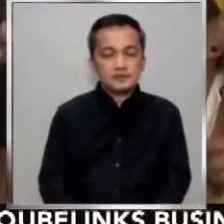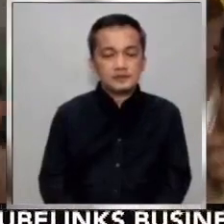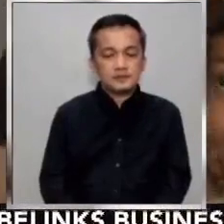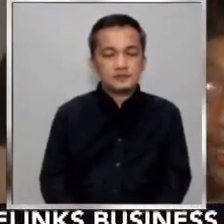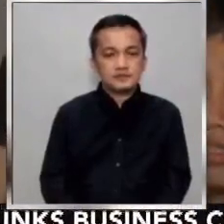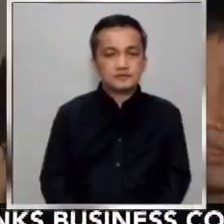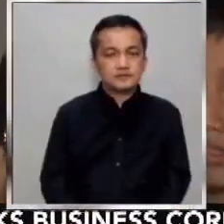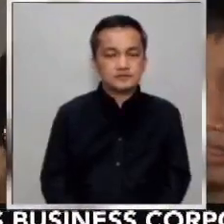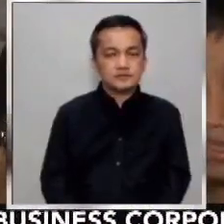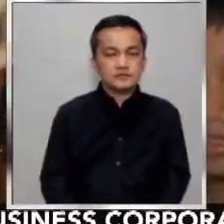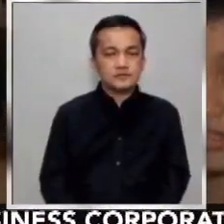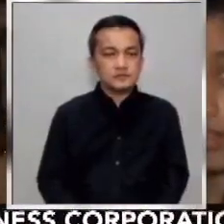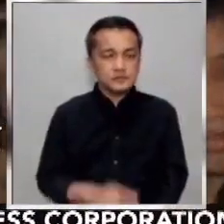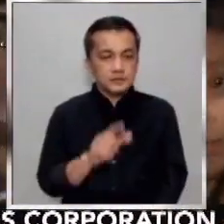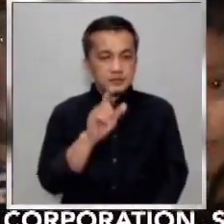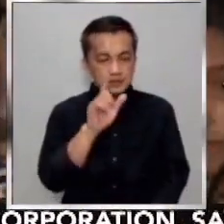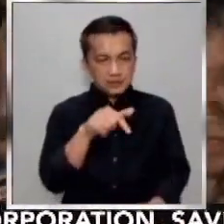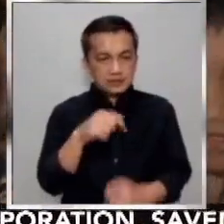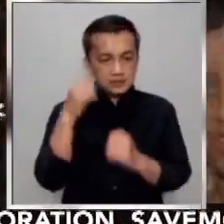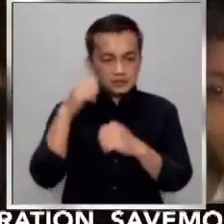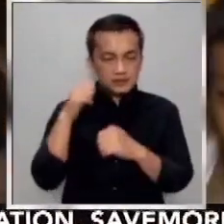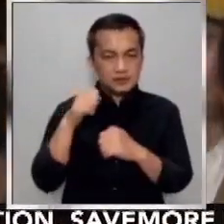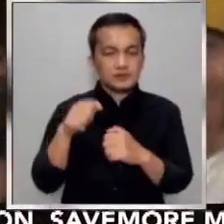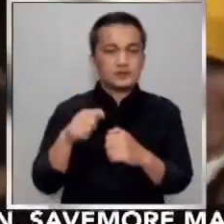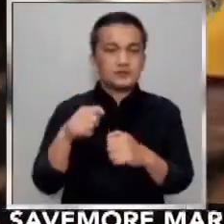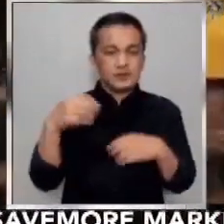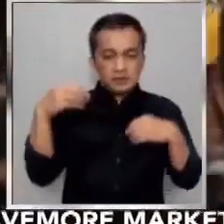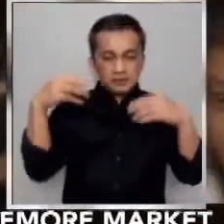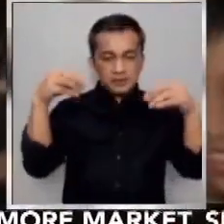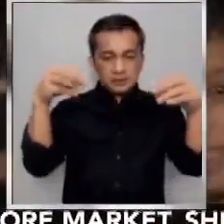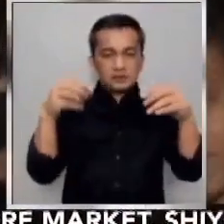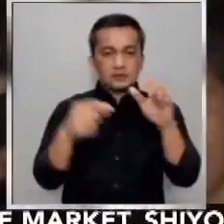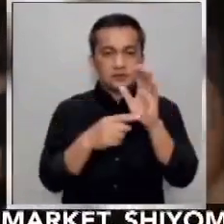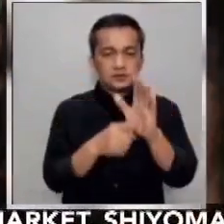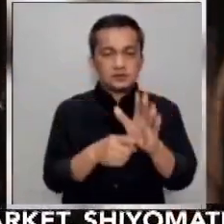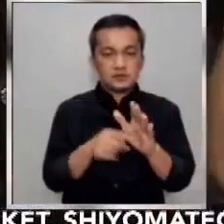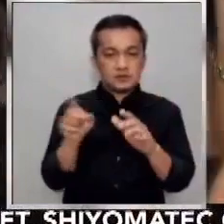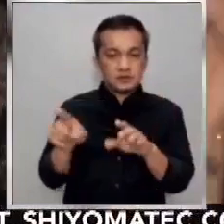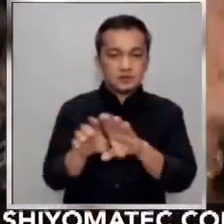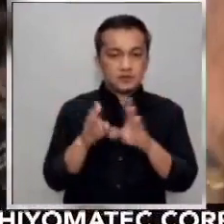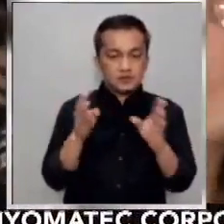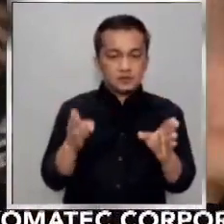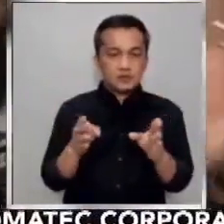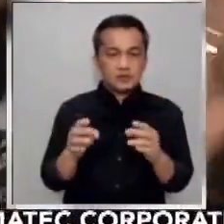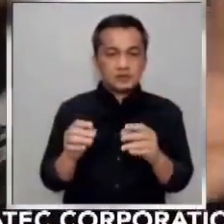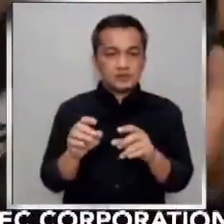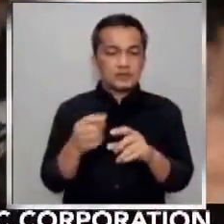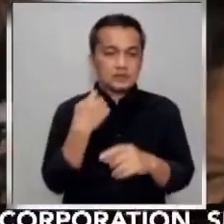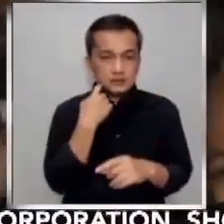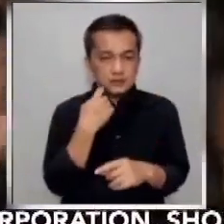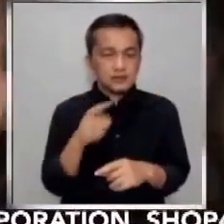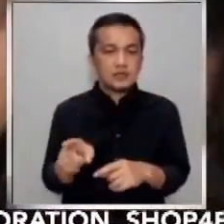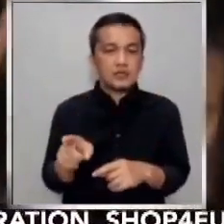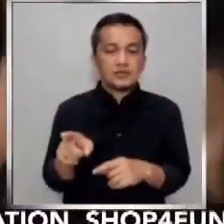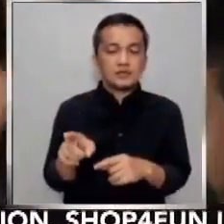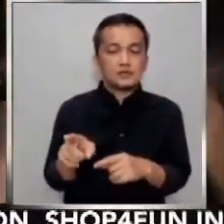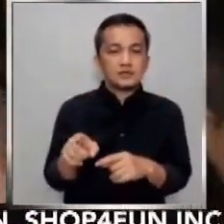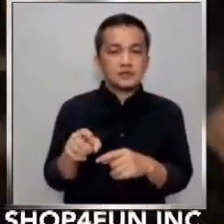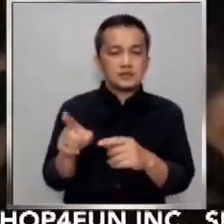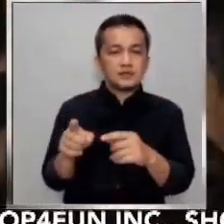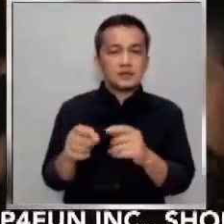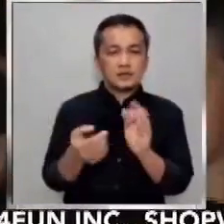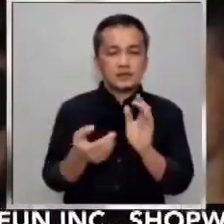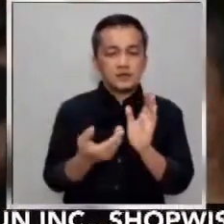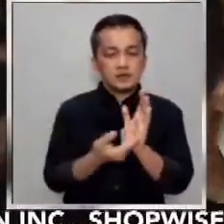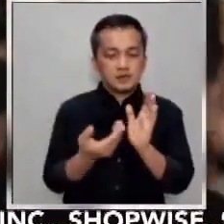Mamaya, inaasahan yung light show. Ito actually, kabubukas lang nito, kani-kanina lang. Isa ito sa mga paandar na